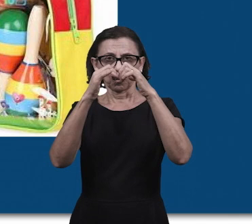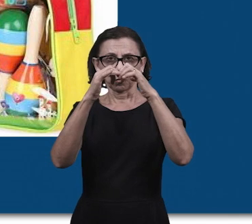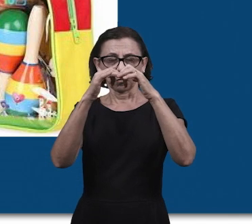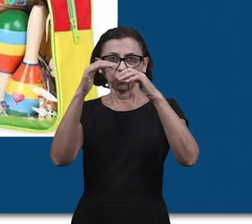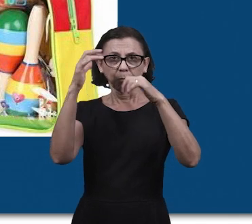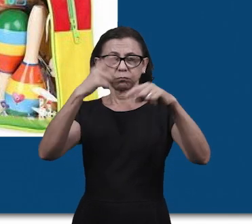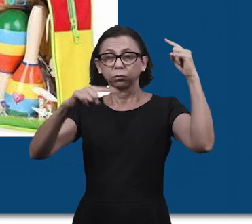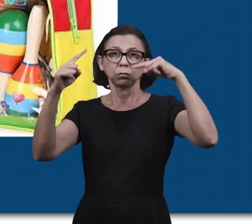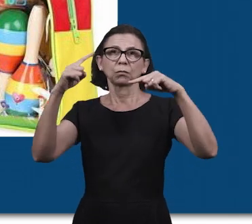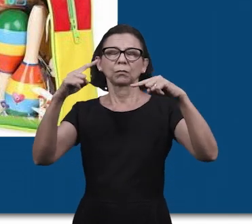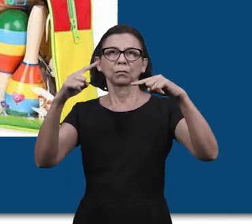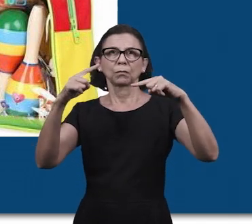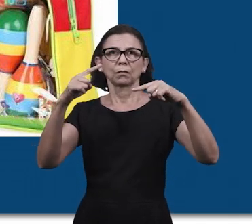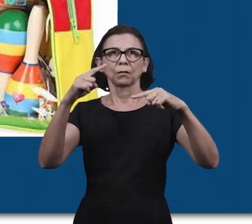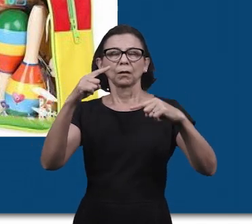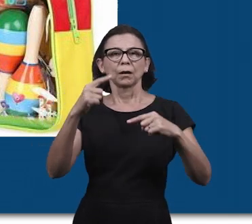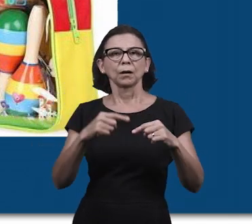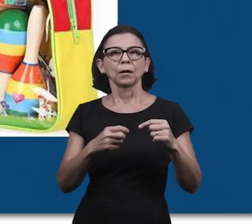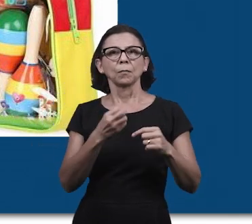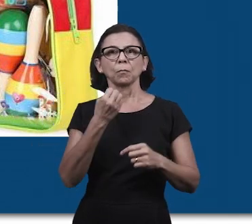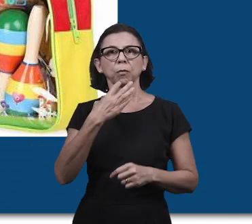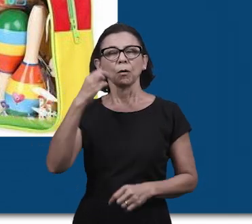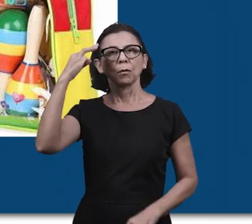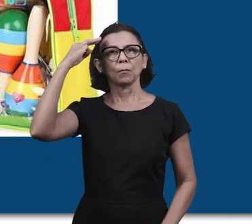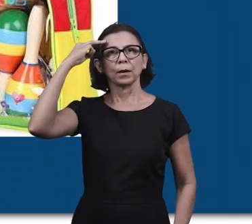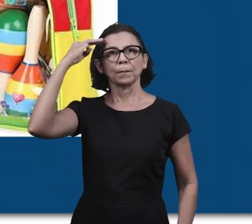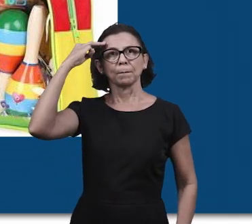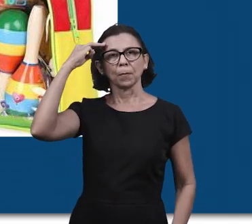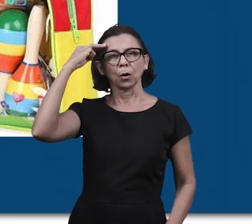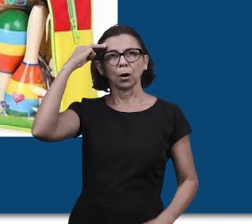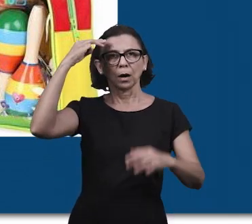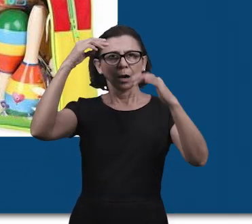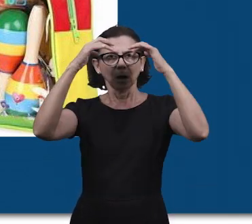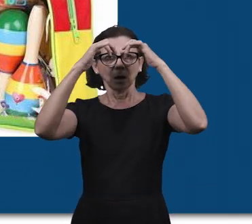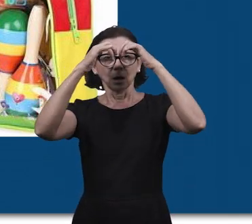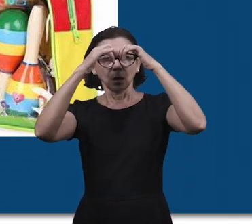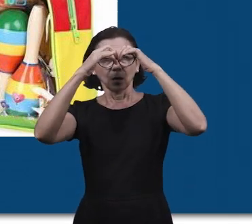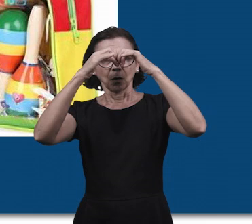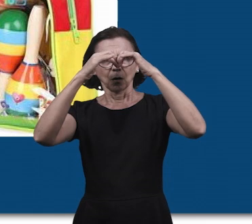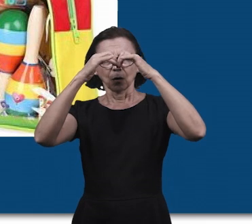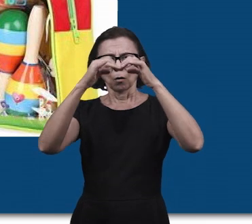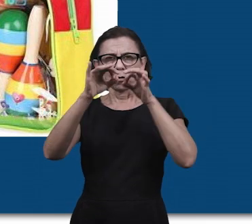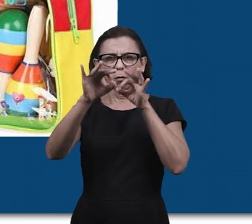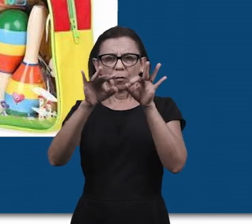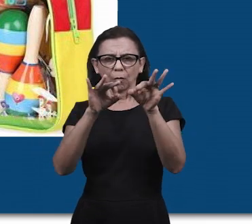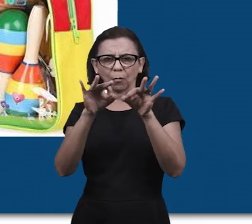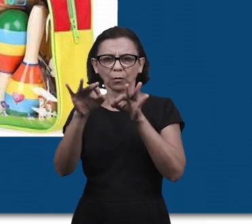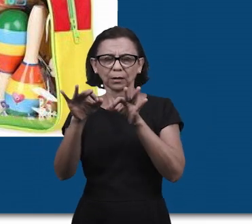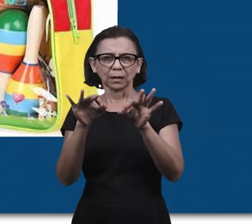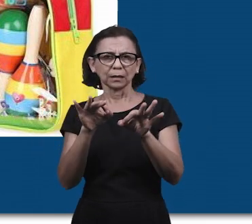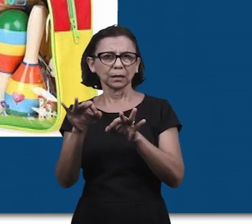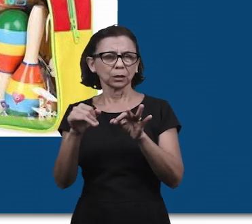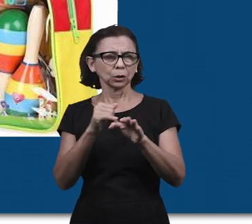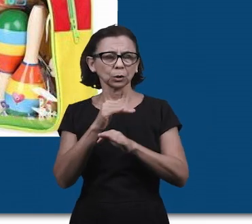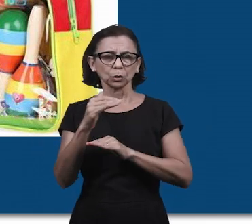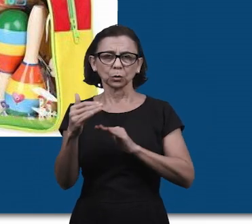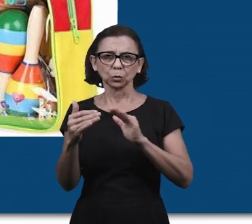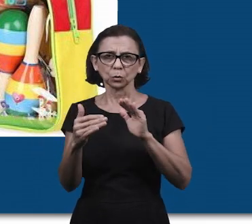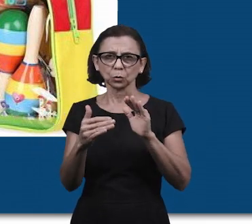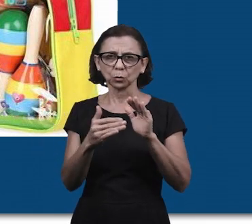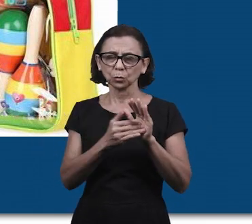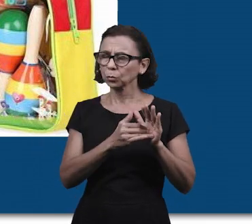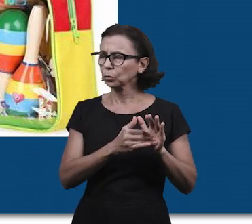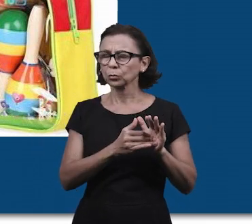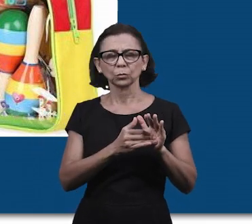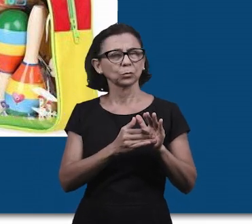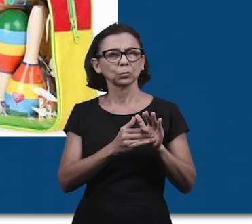les neurones. En plus de cela, il travaille avec la mémoire, aide au développement de la coordination motrice, la coordination